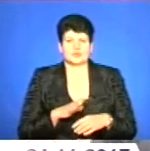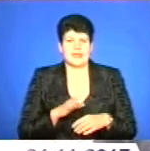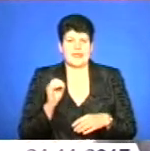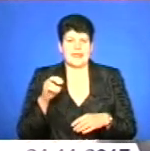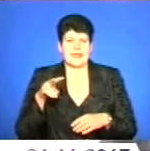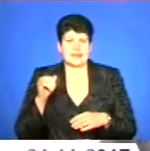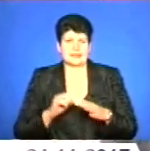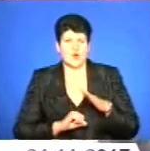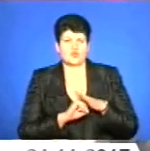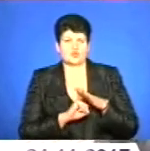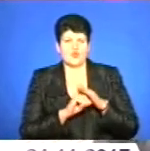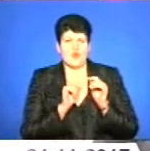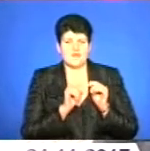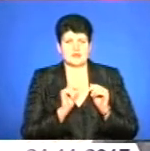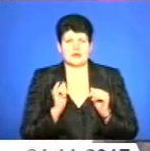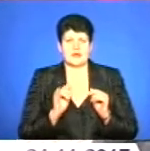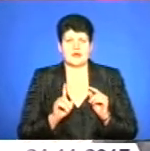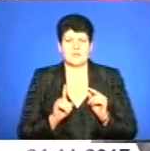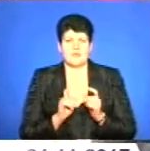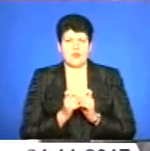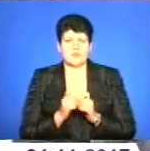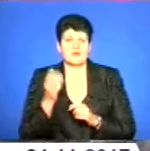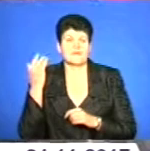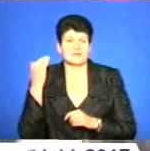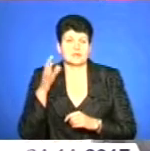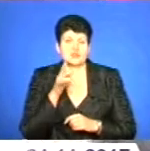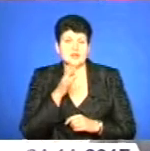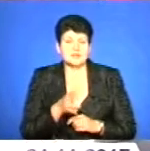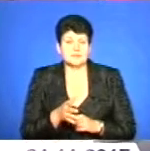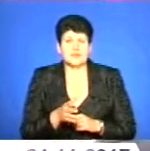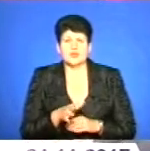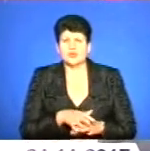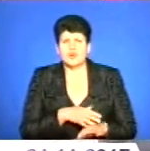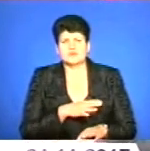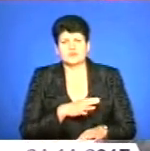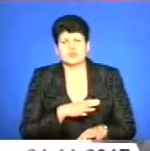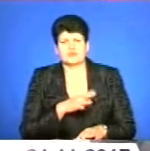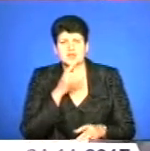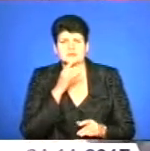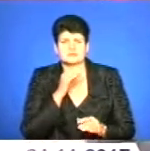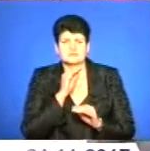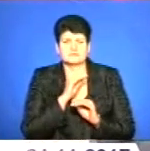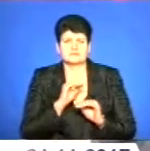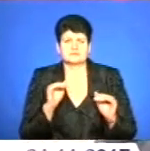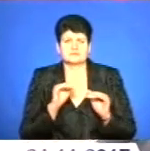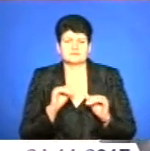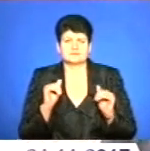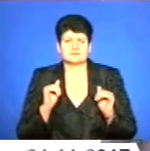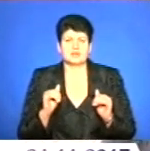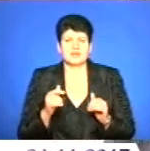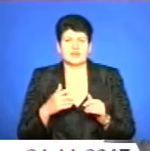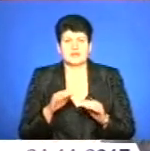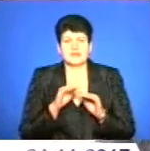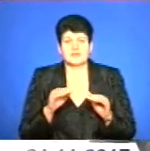чи основу для взагалі боротьби у той час. От, довший час був якесь певне затишчя, тому що на рівні чемпіонатів України